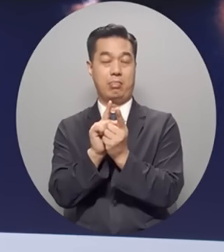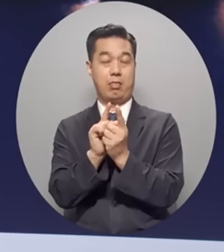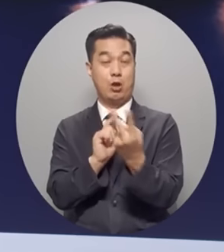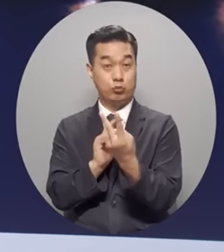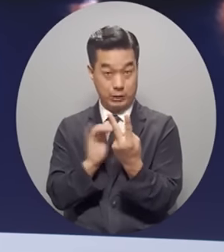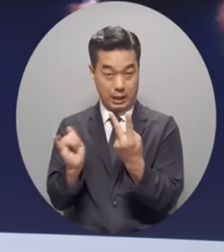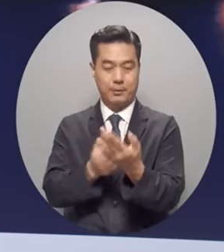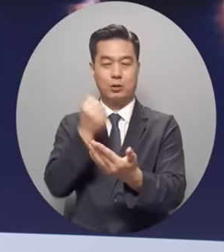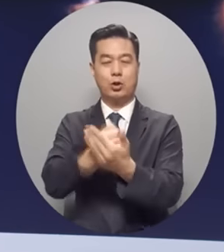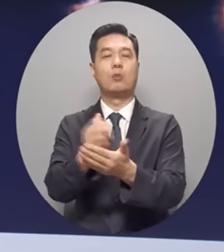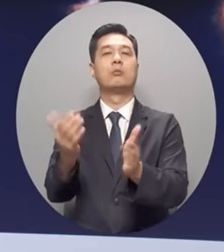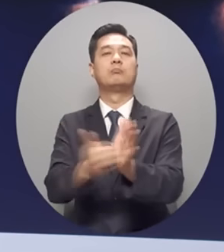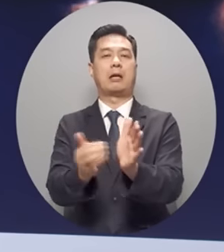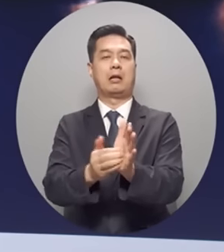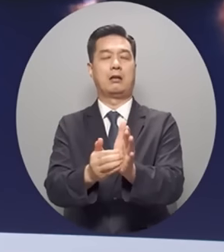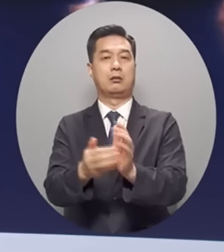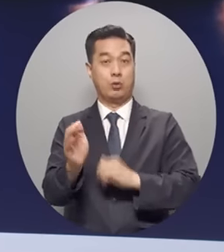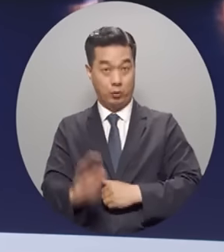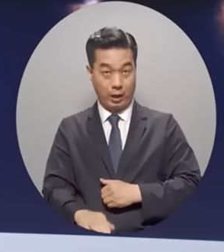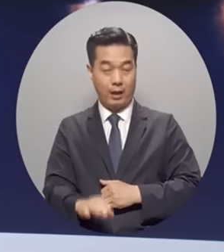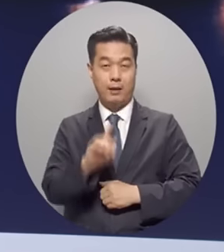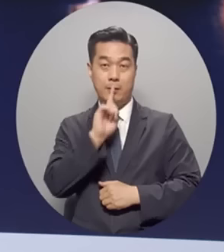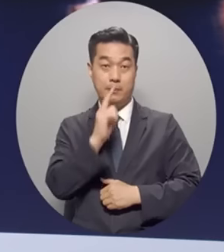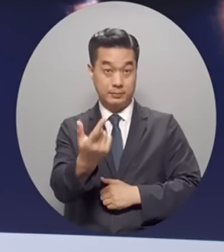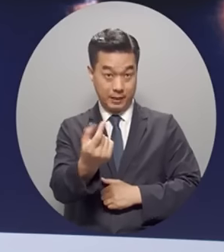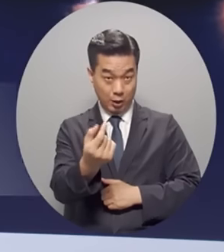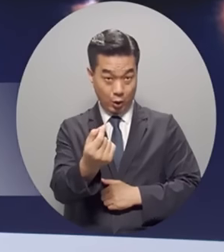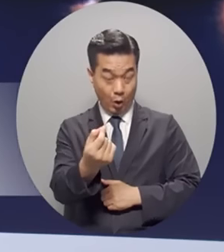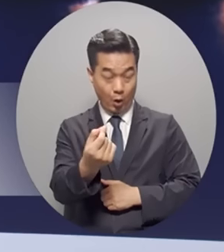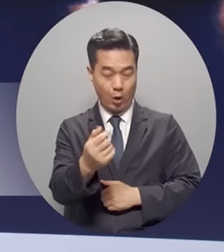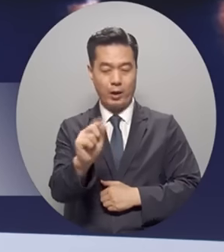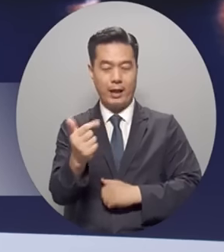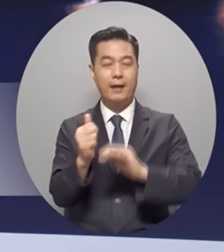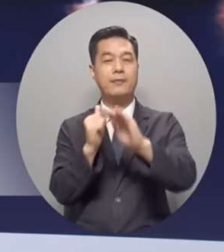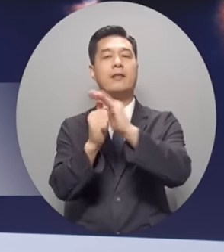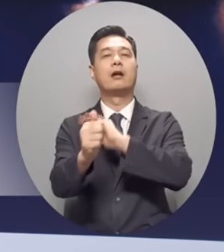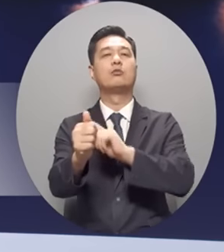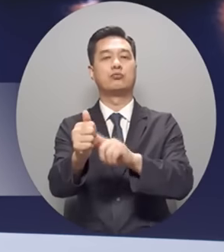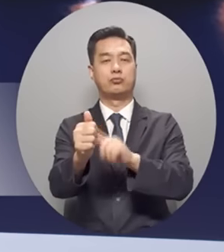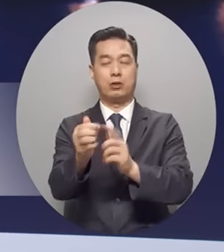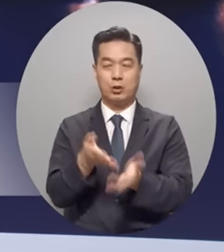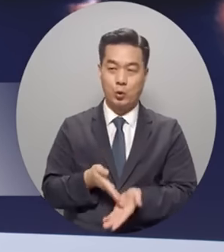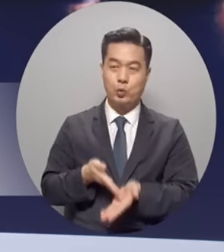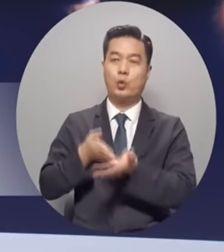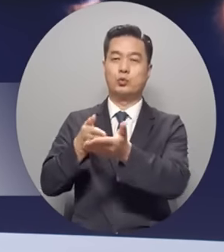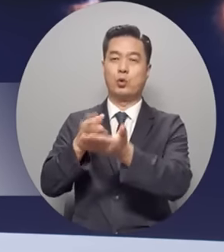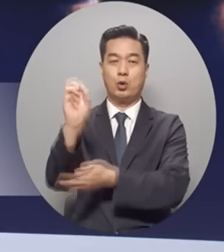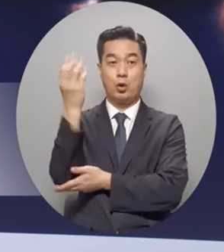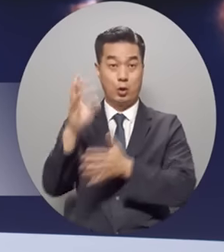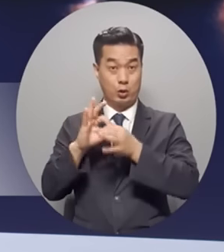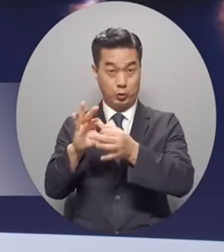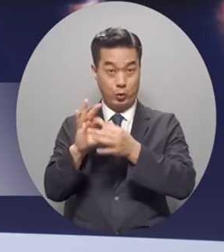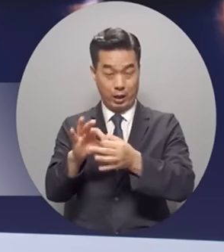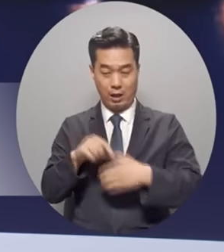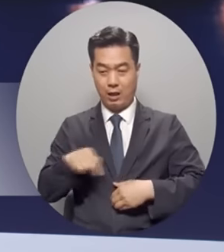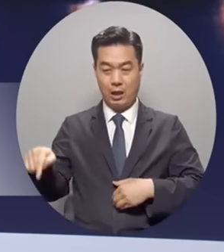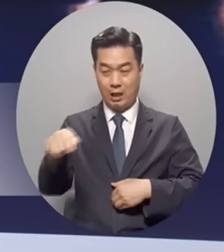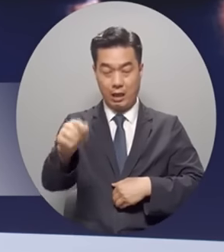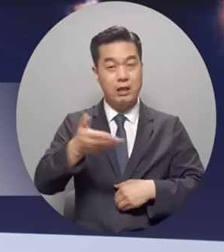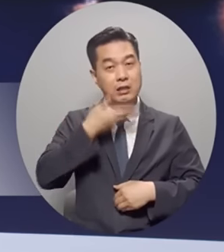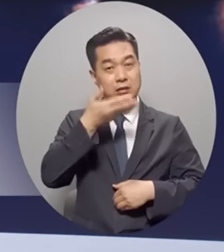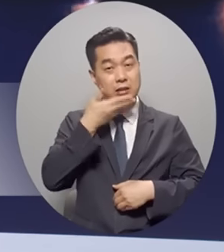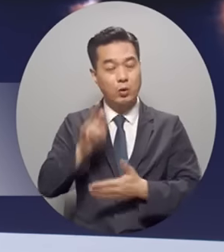결정하면 그만이잖아 그런데 말씀하신 것처럼 한동훈 대표의 독대 요청이 언론을 통해 그것도 최코 순방